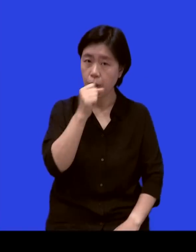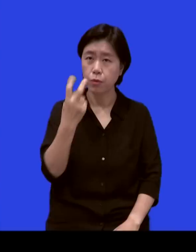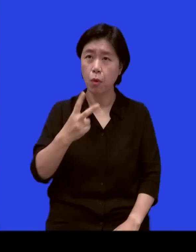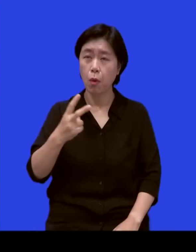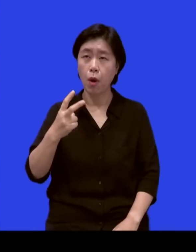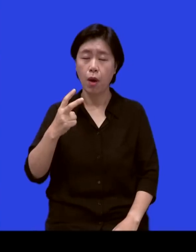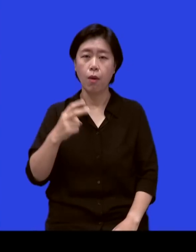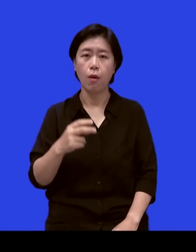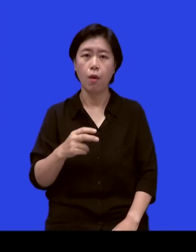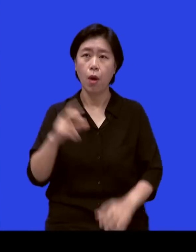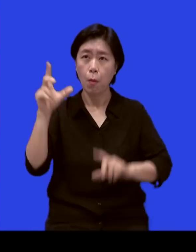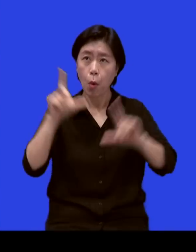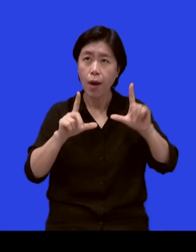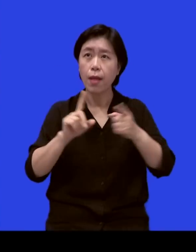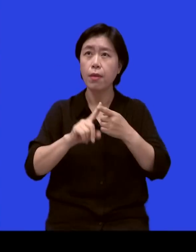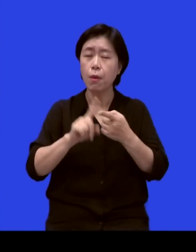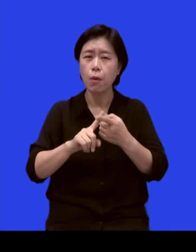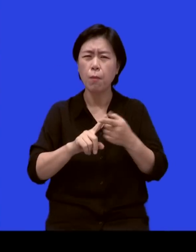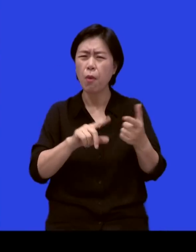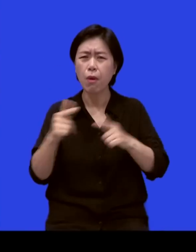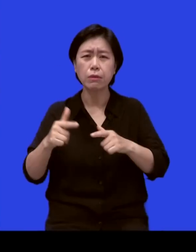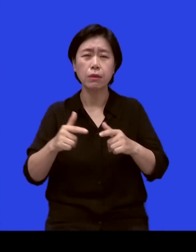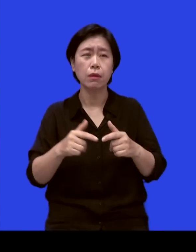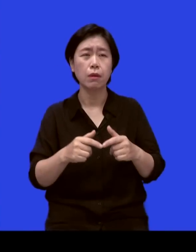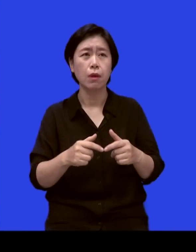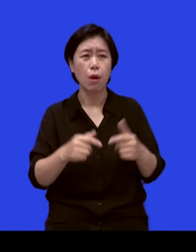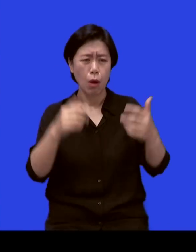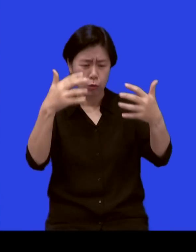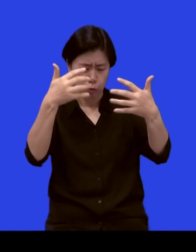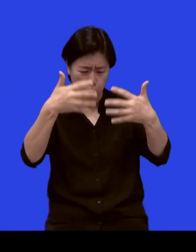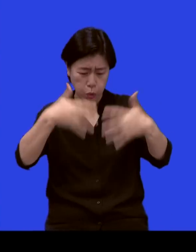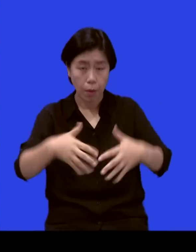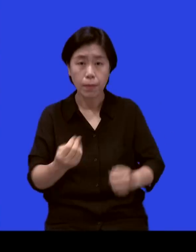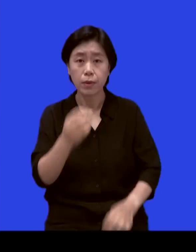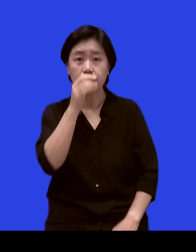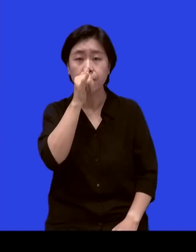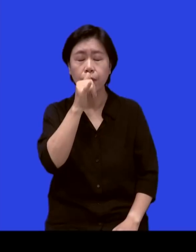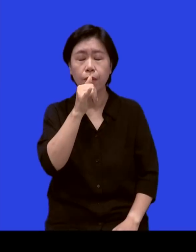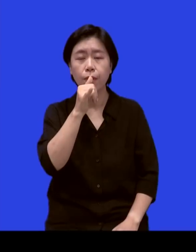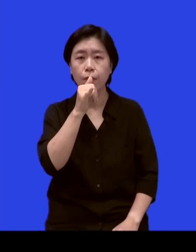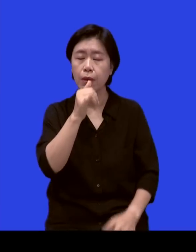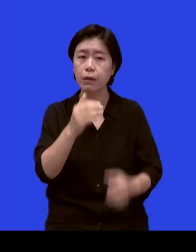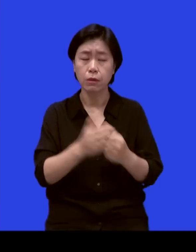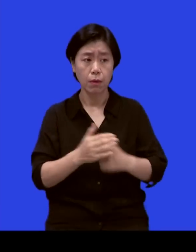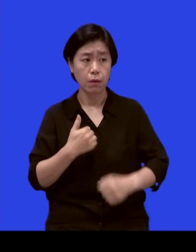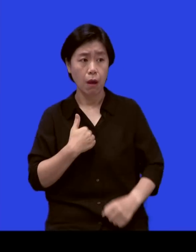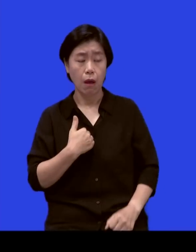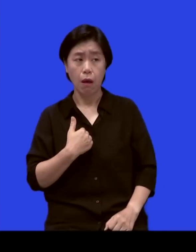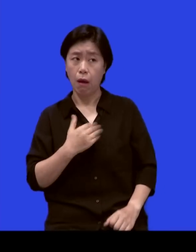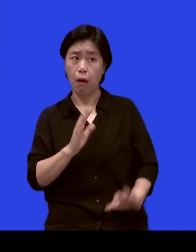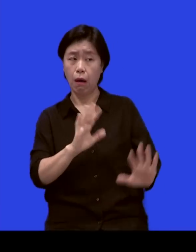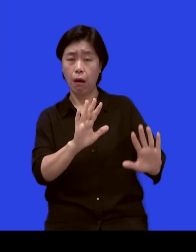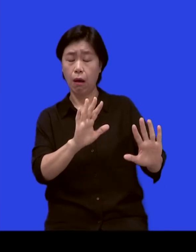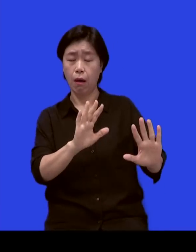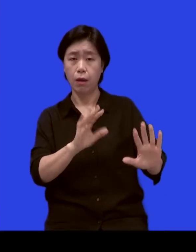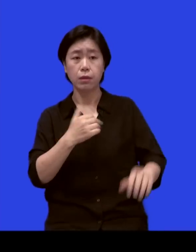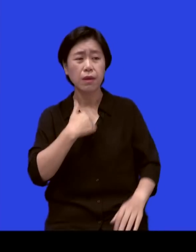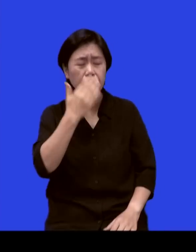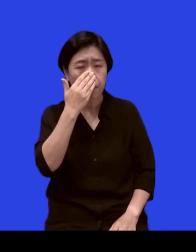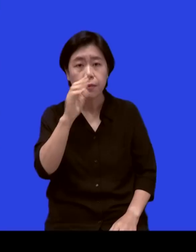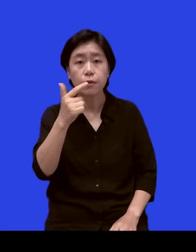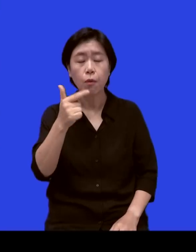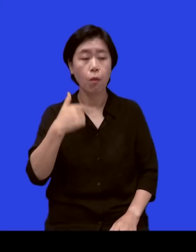그러다 못한다. 너무 어렵죠, 내가 너무 예를 들어 너무 만약에 어렵죠. 그냥 손도 가면도 없이 아니고 그렇지, 그만 가면도 어려운데. 네, 그냥 못한다고 그거는 겸손이 아니라